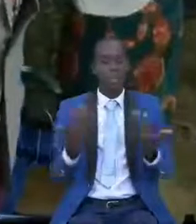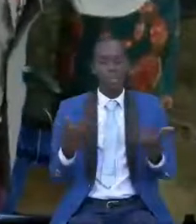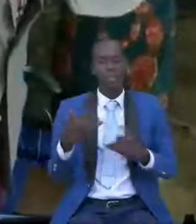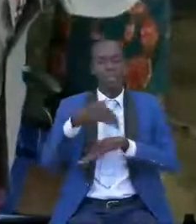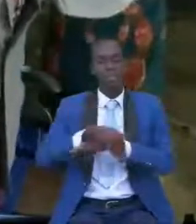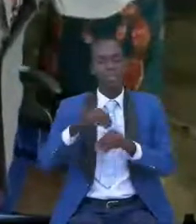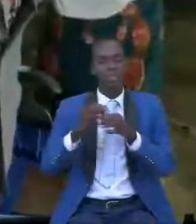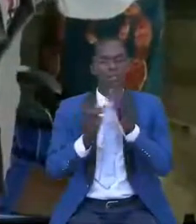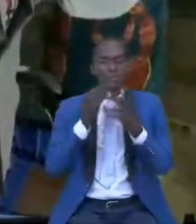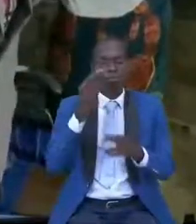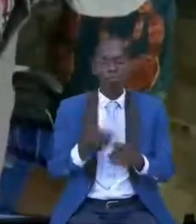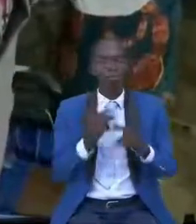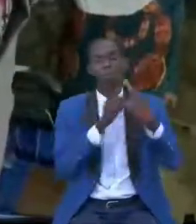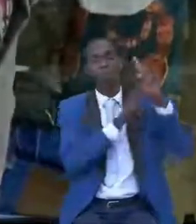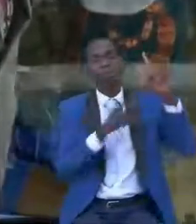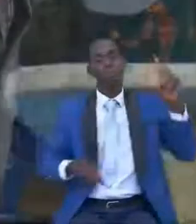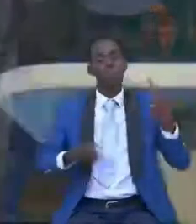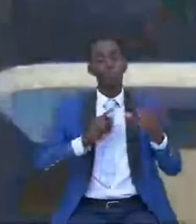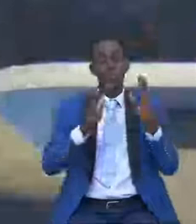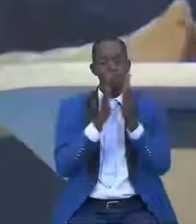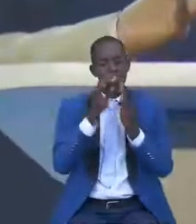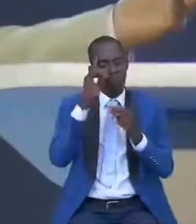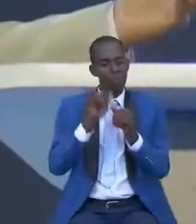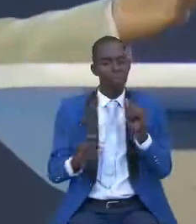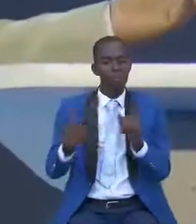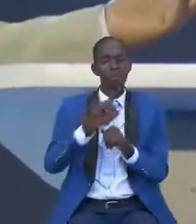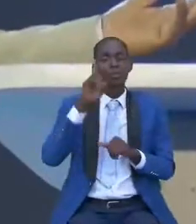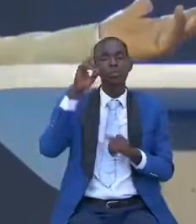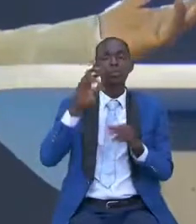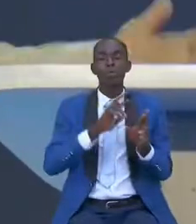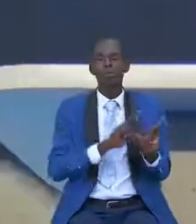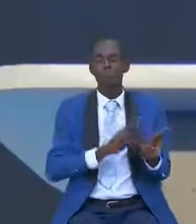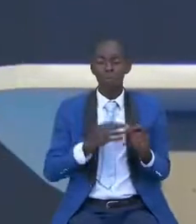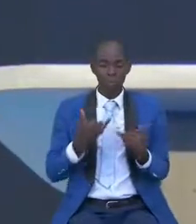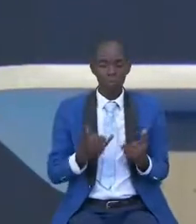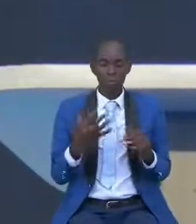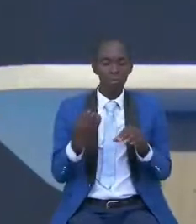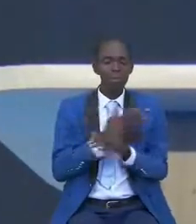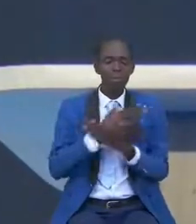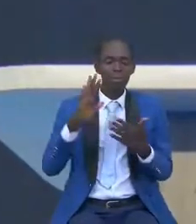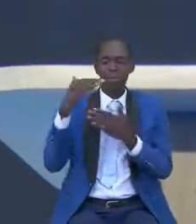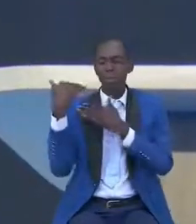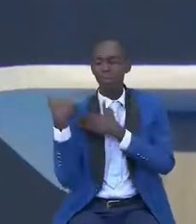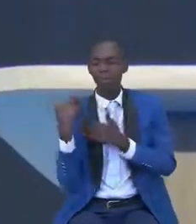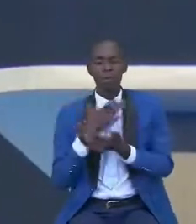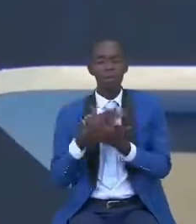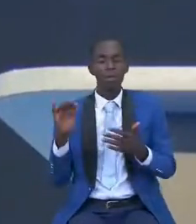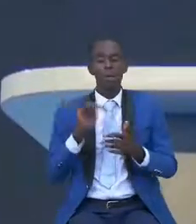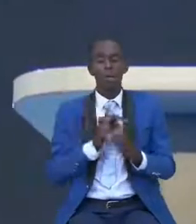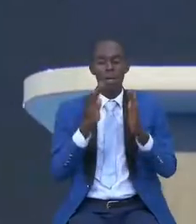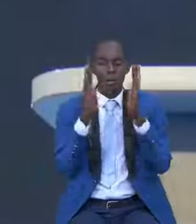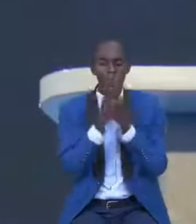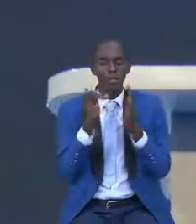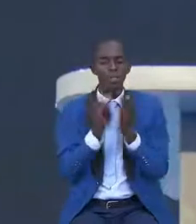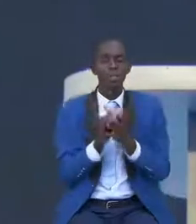et délivrance ici ce soir. Seigneur, je prie pour tout le monde. Tu as déjà ôté